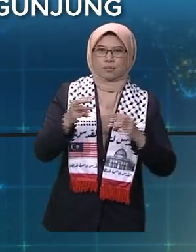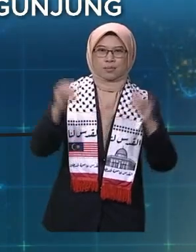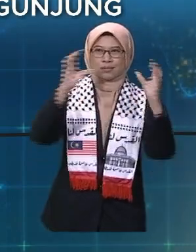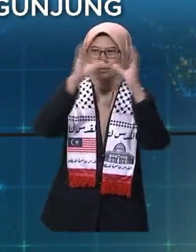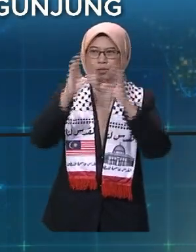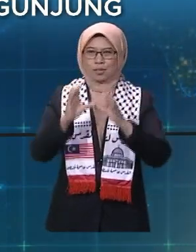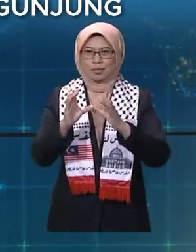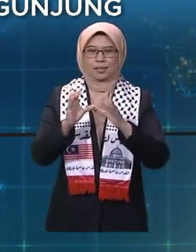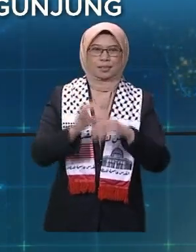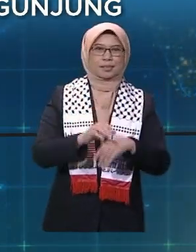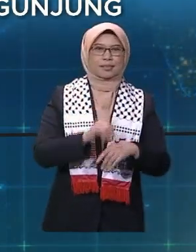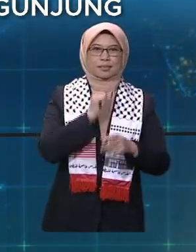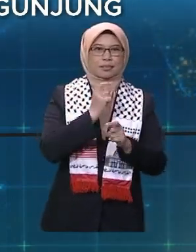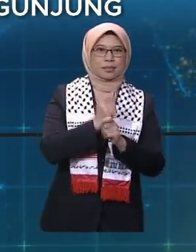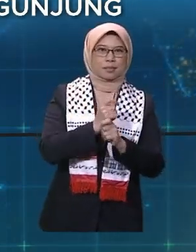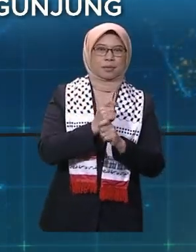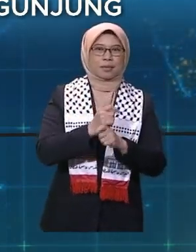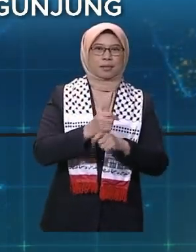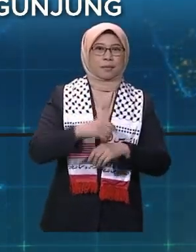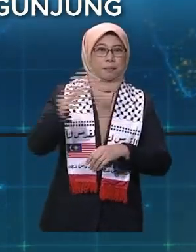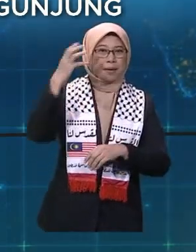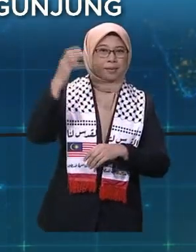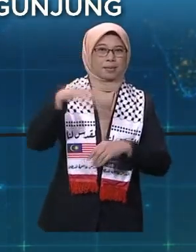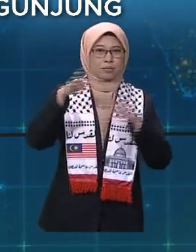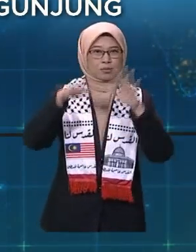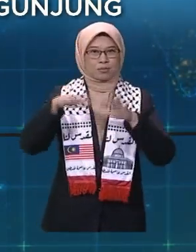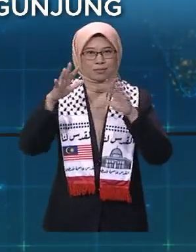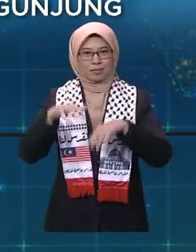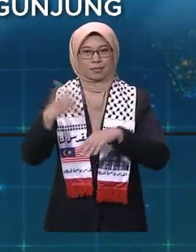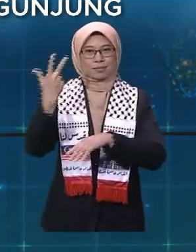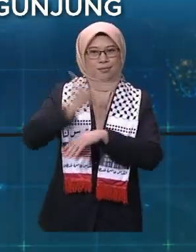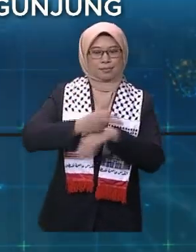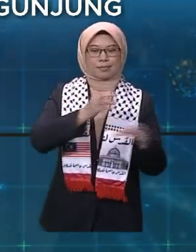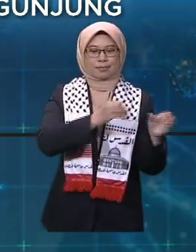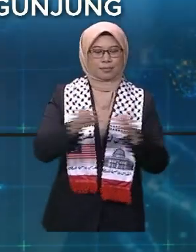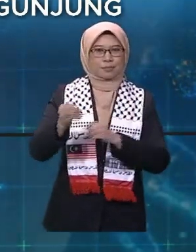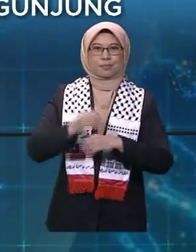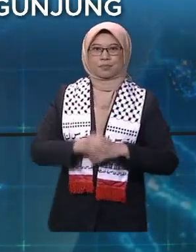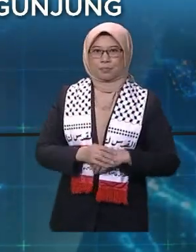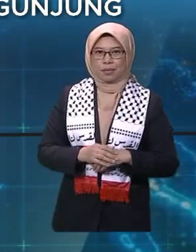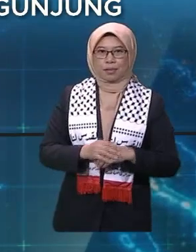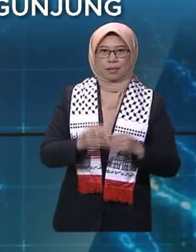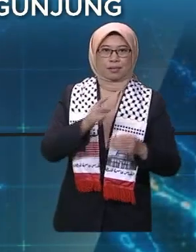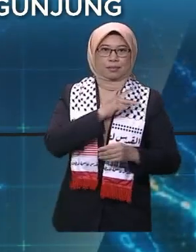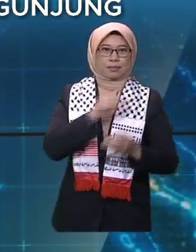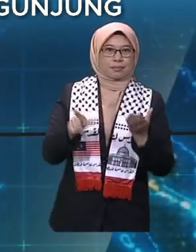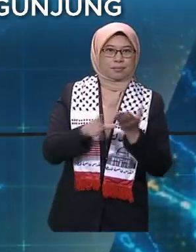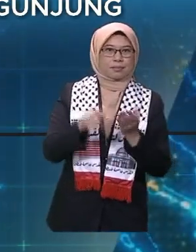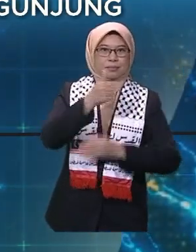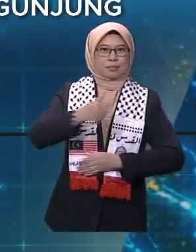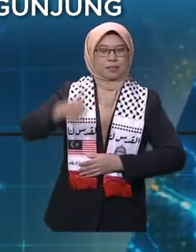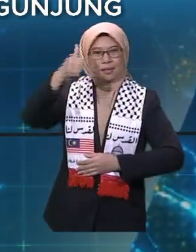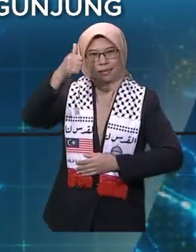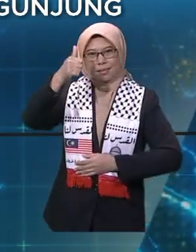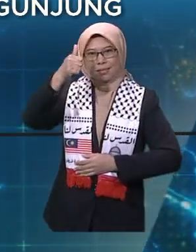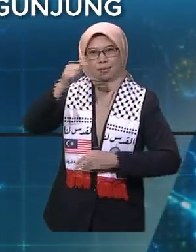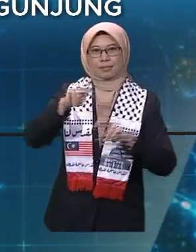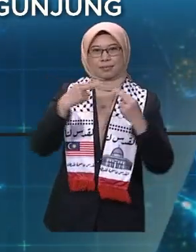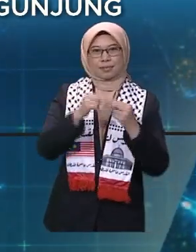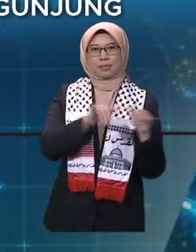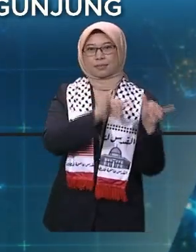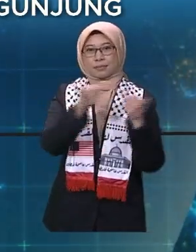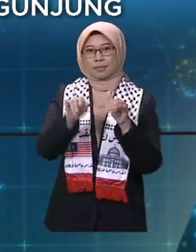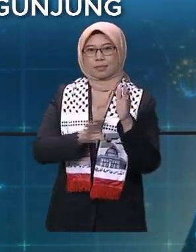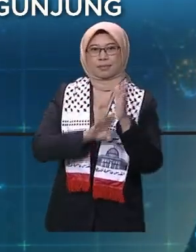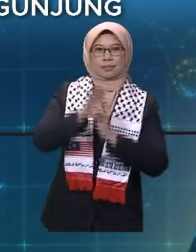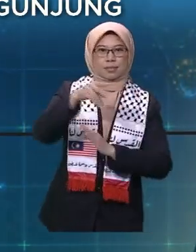tidak menentu sepanjang 3 hari penganjuran program itu. Ketua Penuh Pengarah Seksyen Program Strategik dan Komunikasi Corporate, Unit Penyelarasan